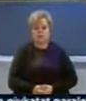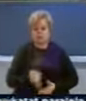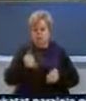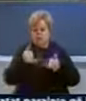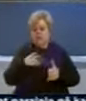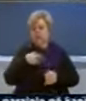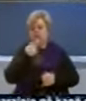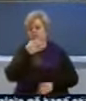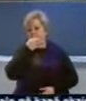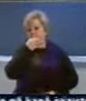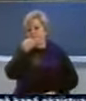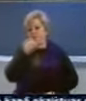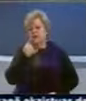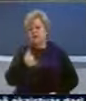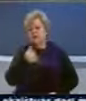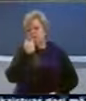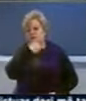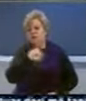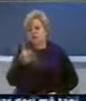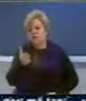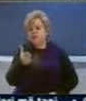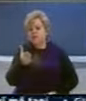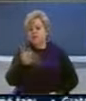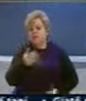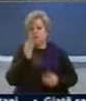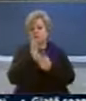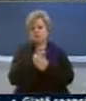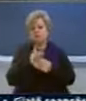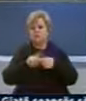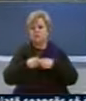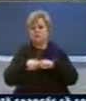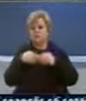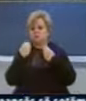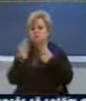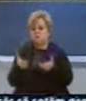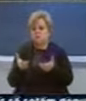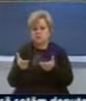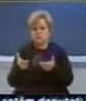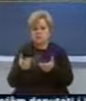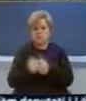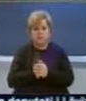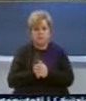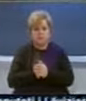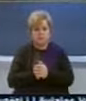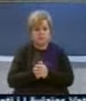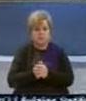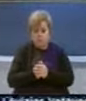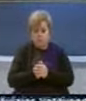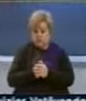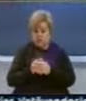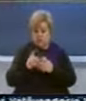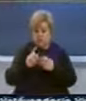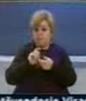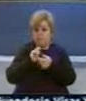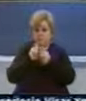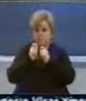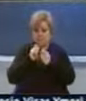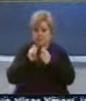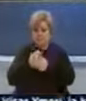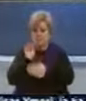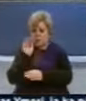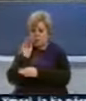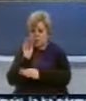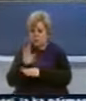sot shtroj pyetjen se në çfarë forme janë dërzuar ato marveshje, a janë dërzuar si marveshje vetëm si